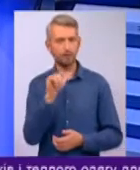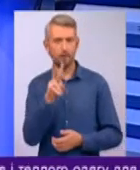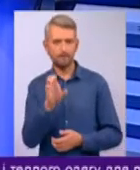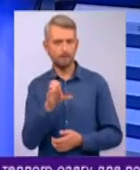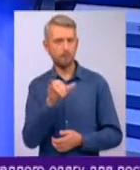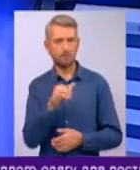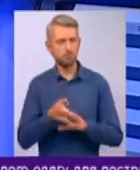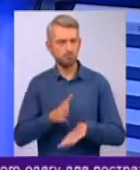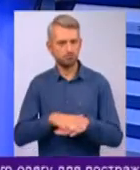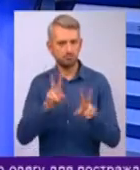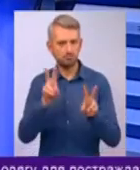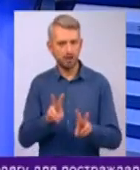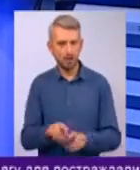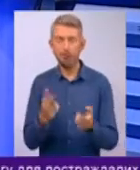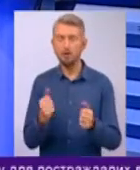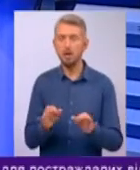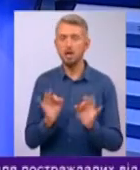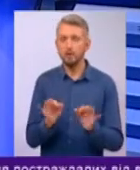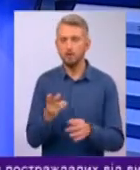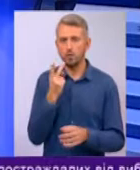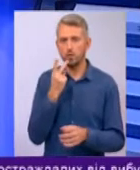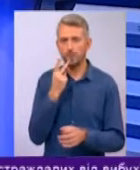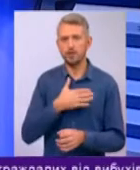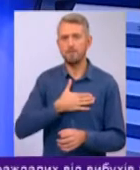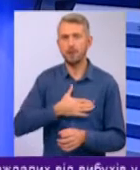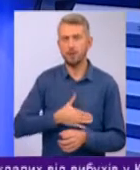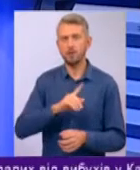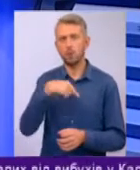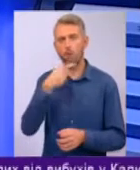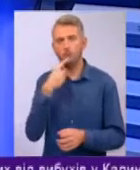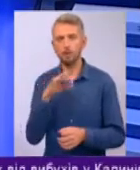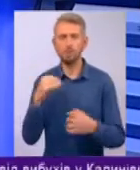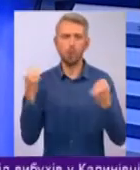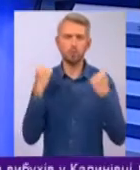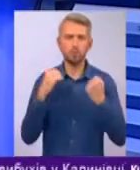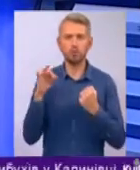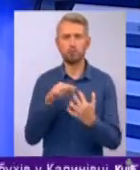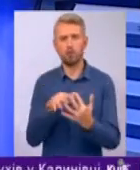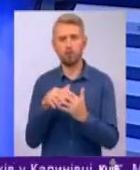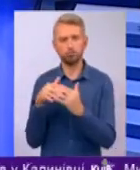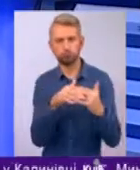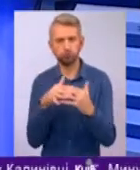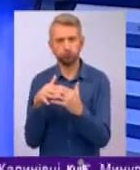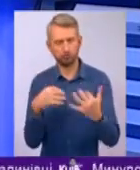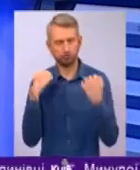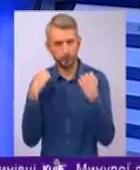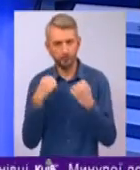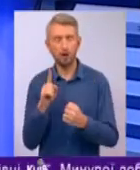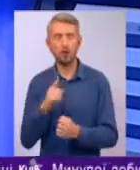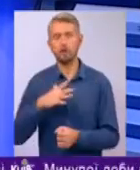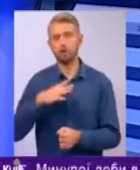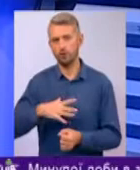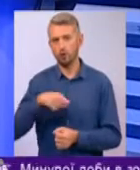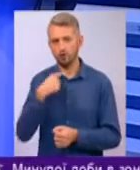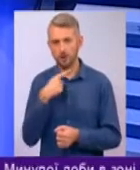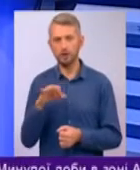теми. Звісно, дякую. Звісно, завжди приємніше говорити і про спорт, і про баталії спортивні, але доводиться говорити,